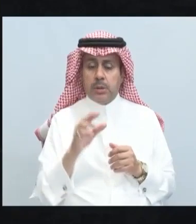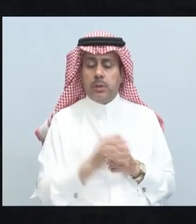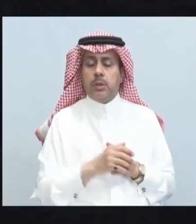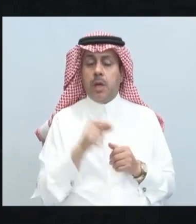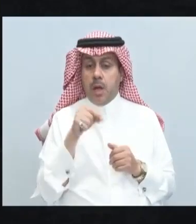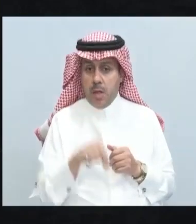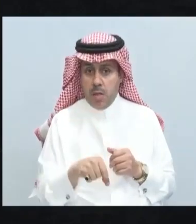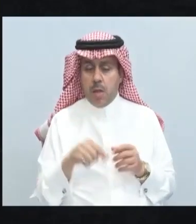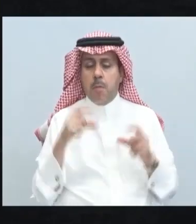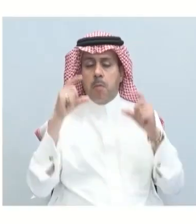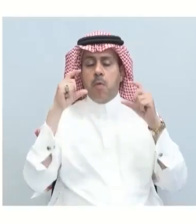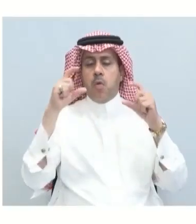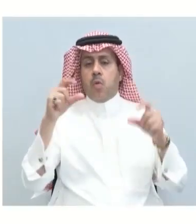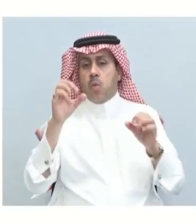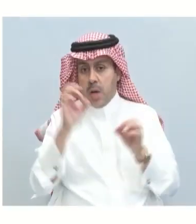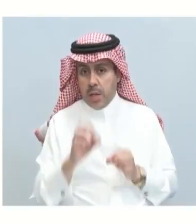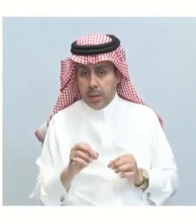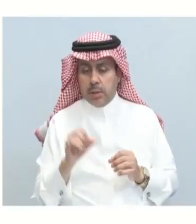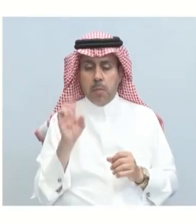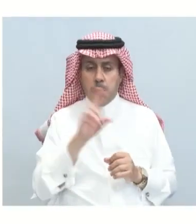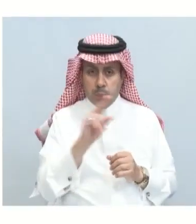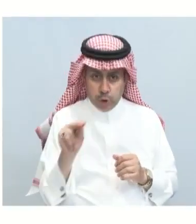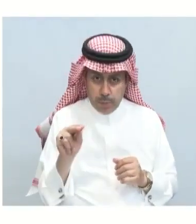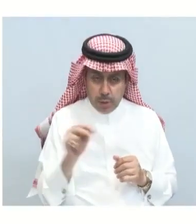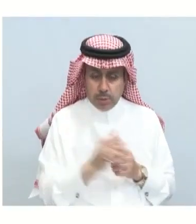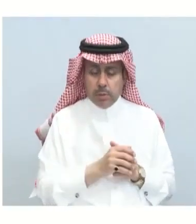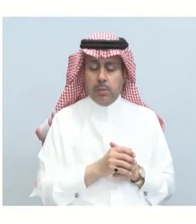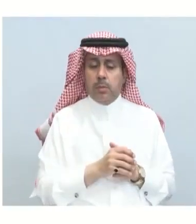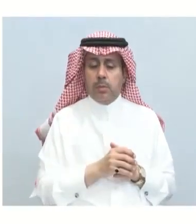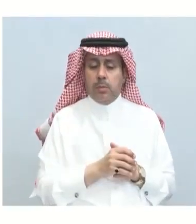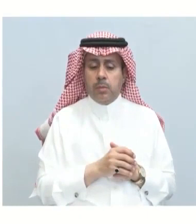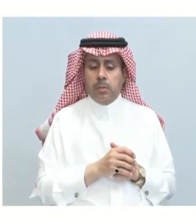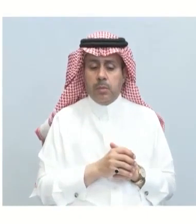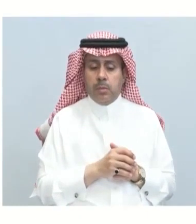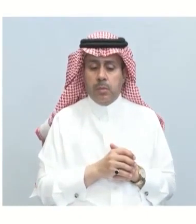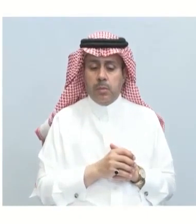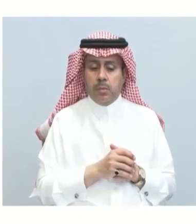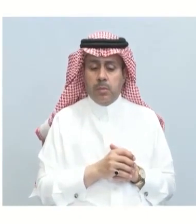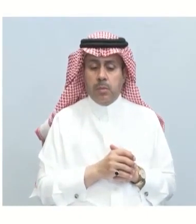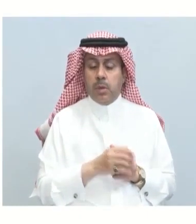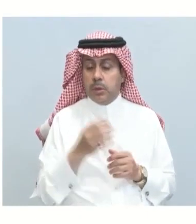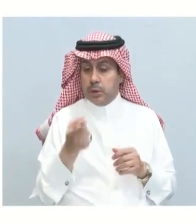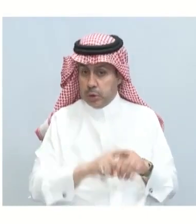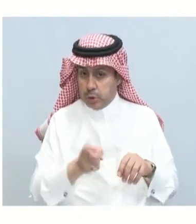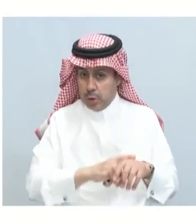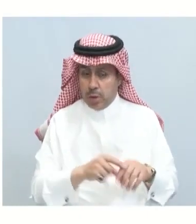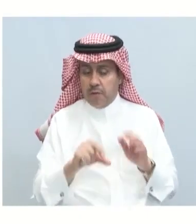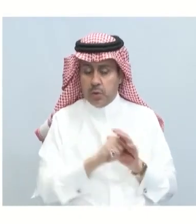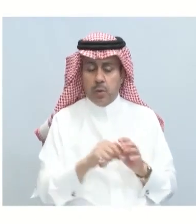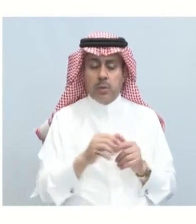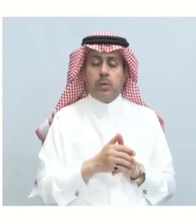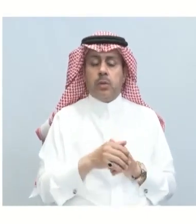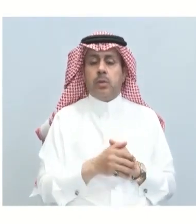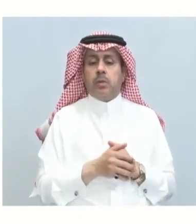موضوع الايات الم متشابهات وتعريفه ايات متكره الفاظ متشابهه لكن تكررت هذه في صوره كذا وهذه في صوره كذا وهذه في